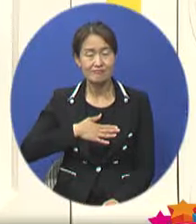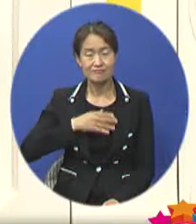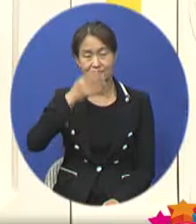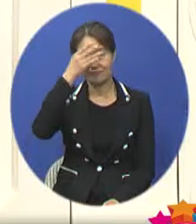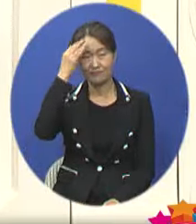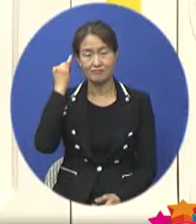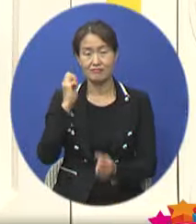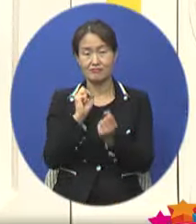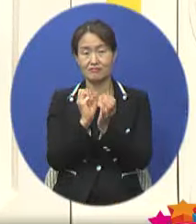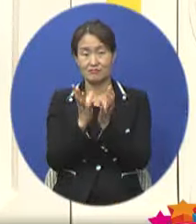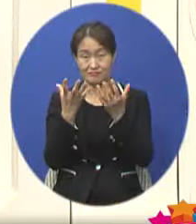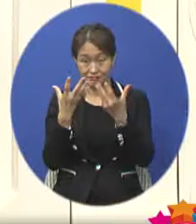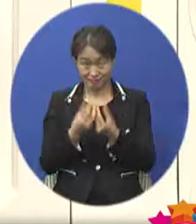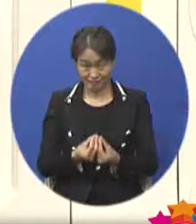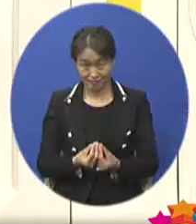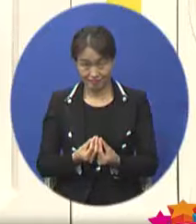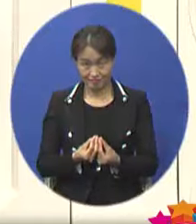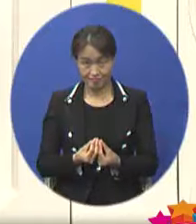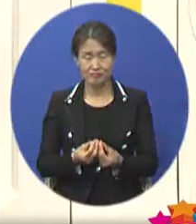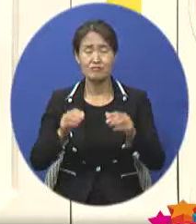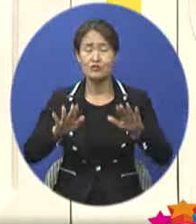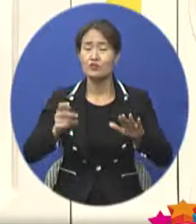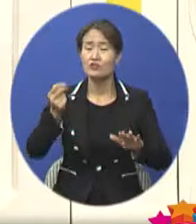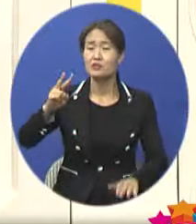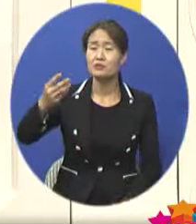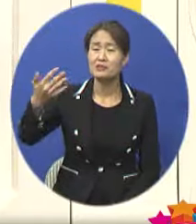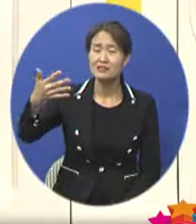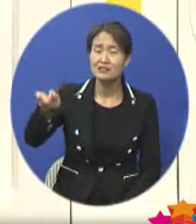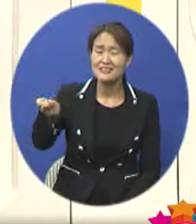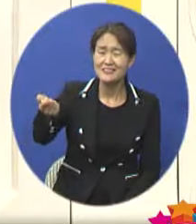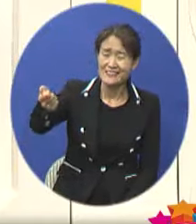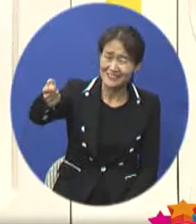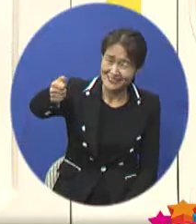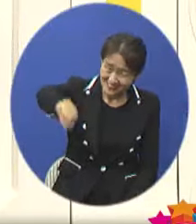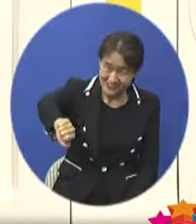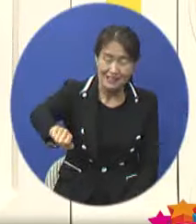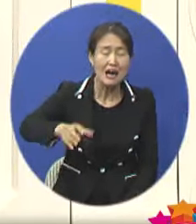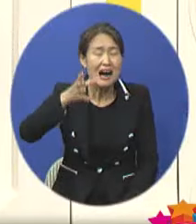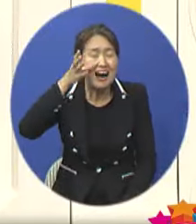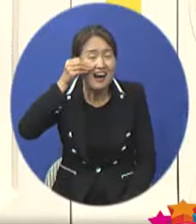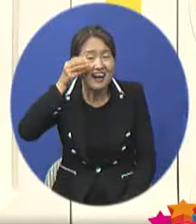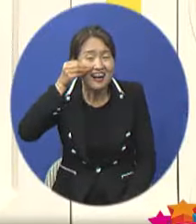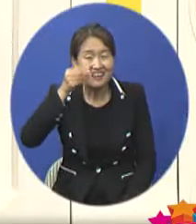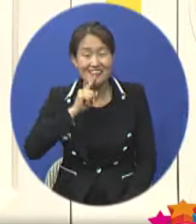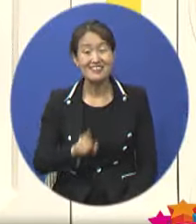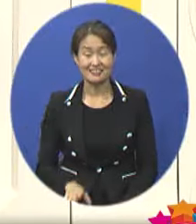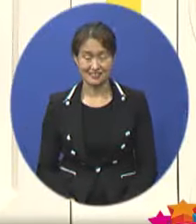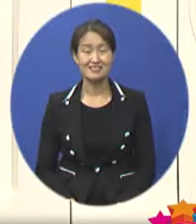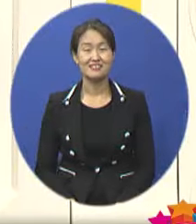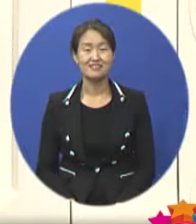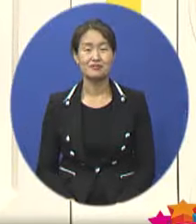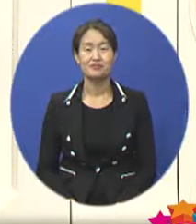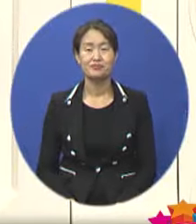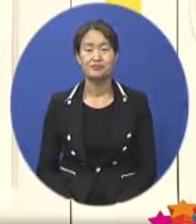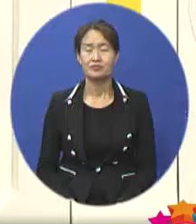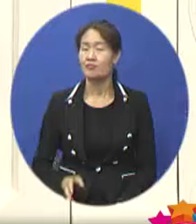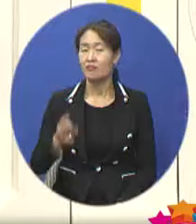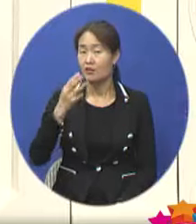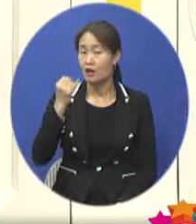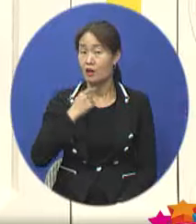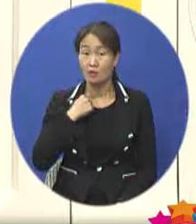한미꽃 사연. 예, 네. 네. 어머니 테레비 좀 이렇게 완전히 꺼버리세요. 네, 알았습니다. 예. 그래야지 네. 우리